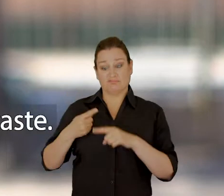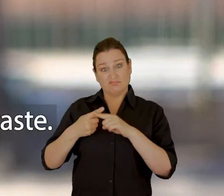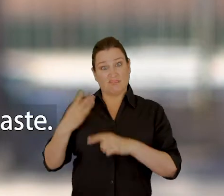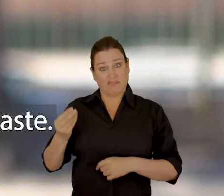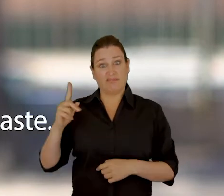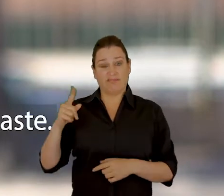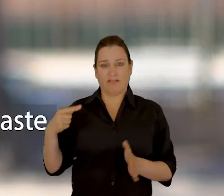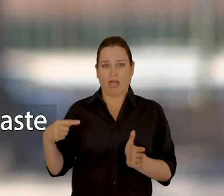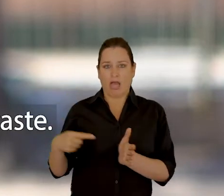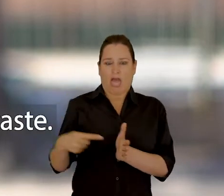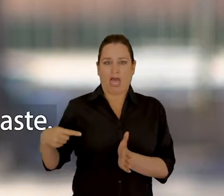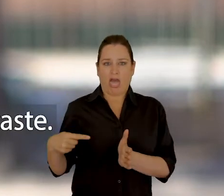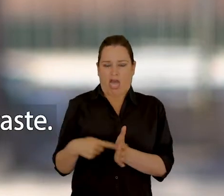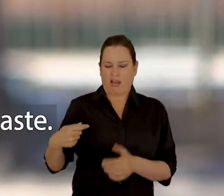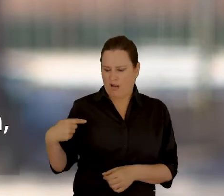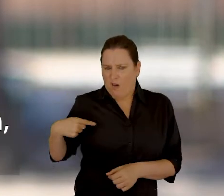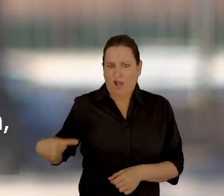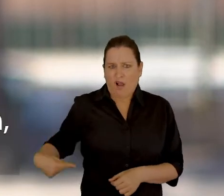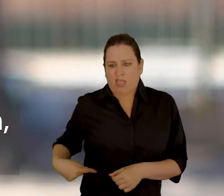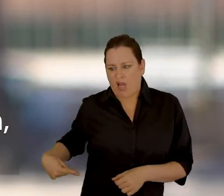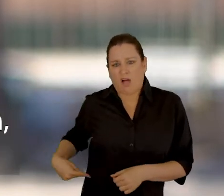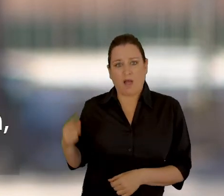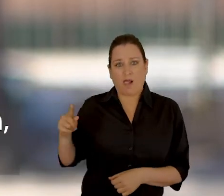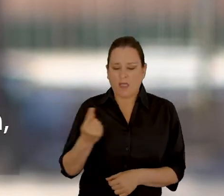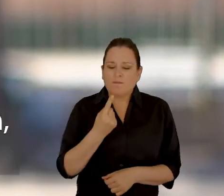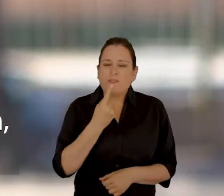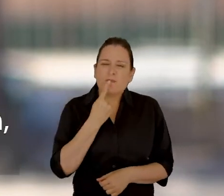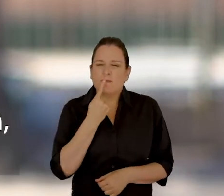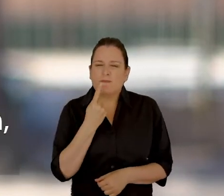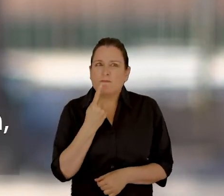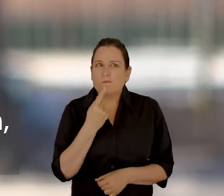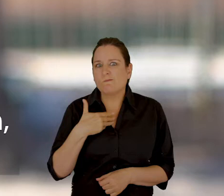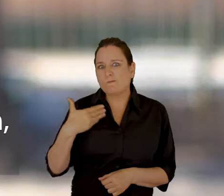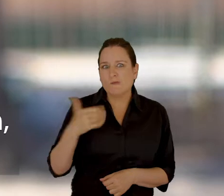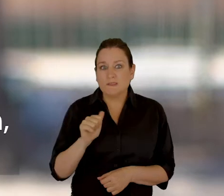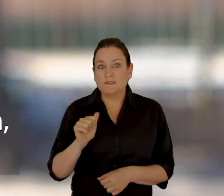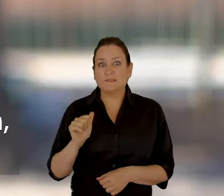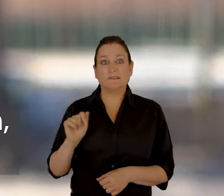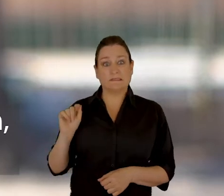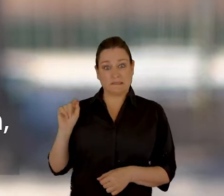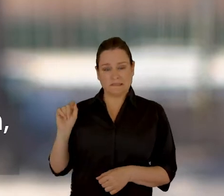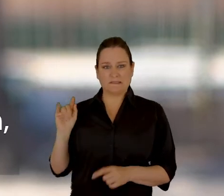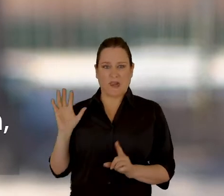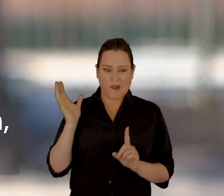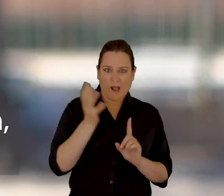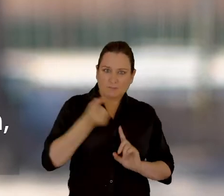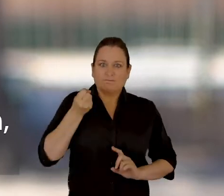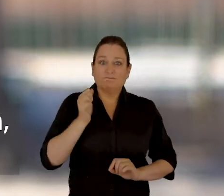En nou sê, so stik en dat ek proe. En as die bloederigheid vetterig smaak, wat hy